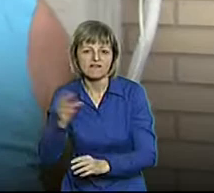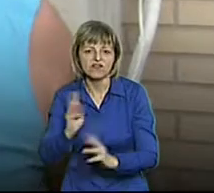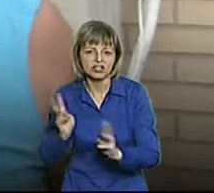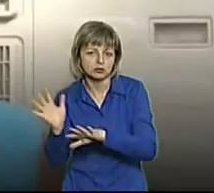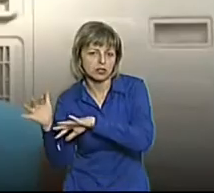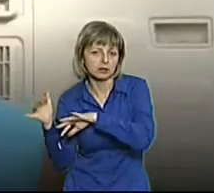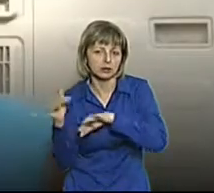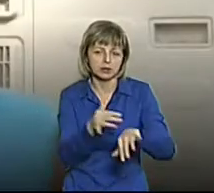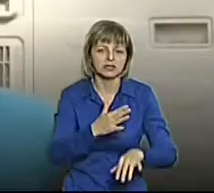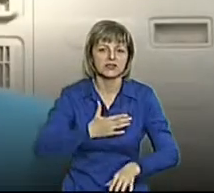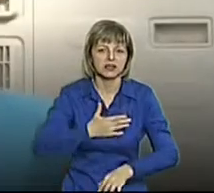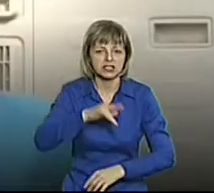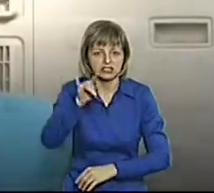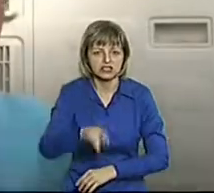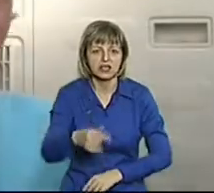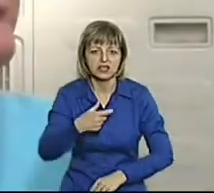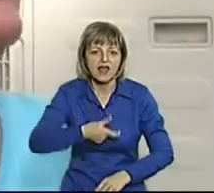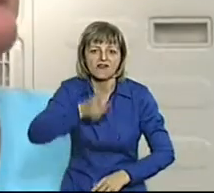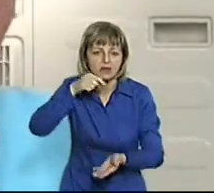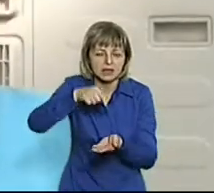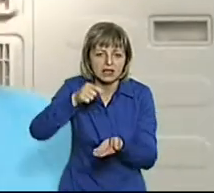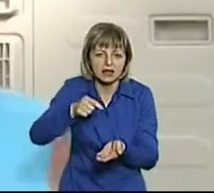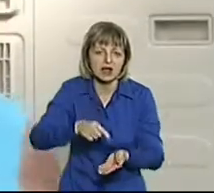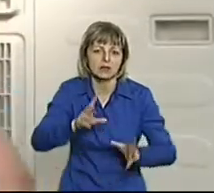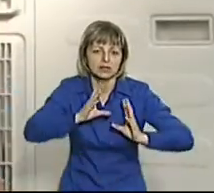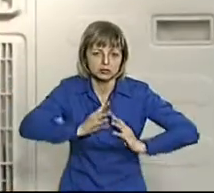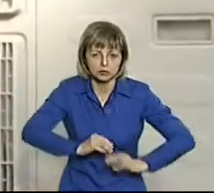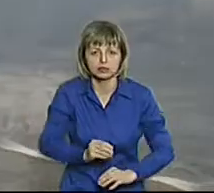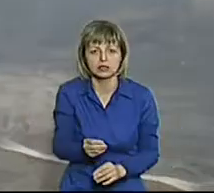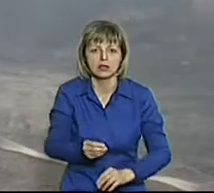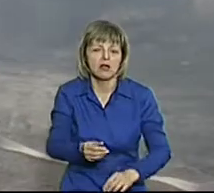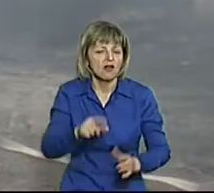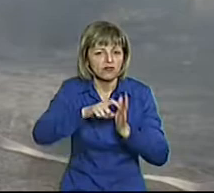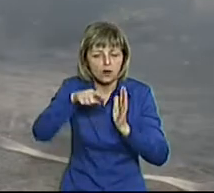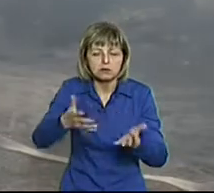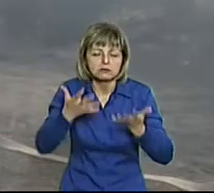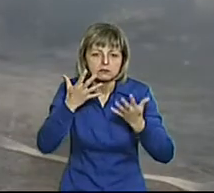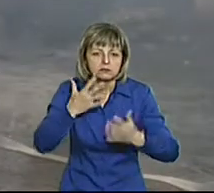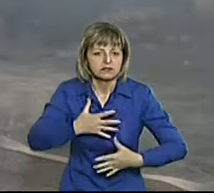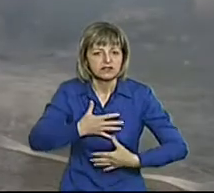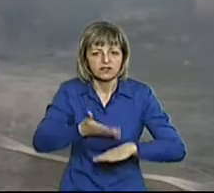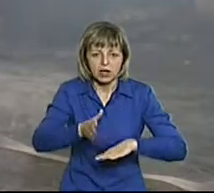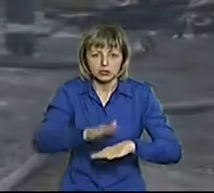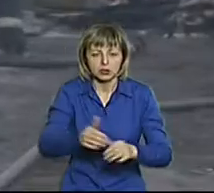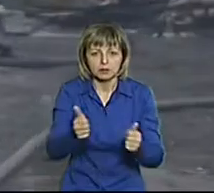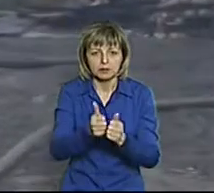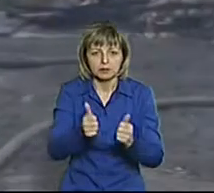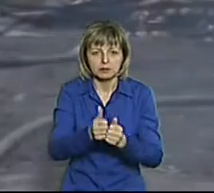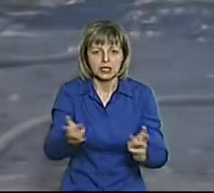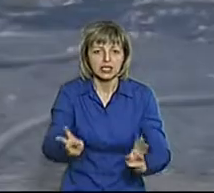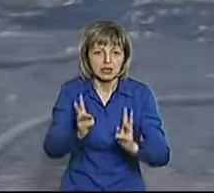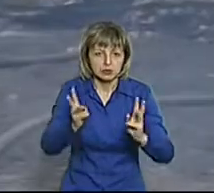весь пожар пішов на наші вікна. Я валер'янки напилася і вийшла з хати, там диму не можна в хаті бути. Неподалік місця пожежі розташований